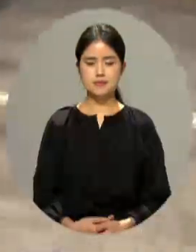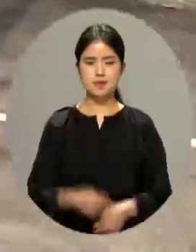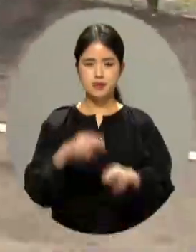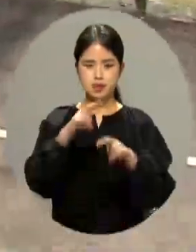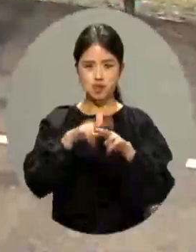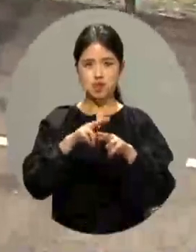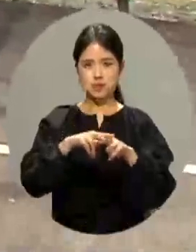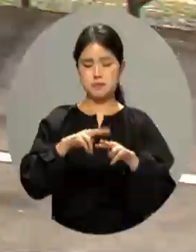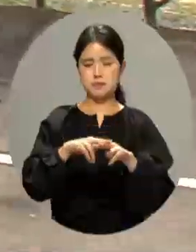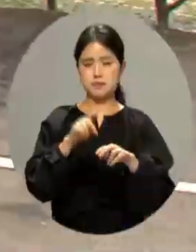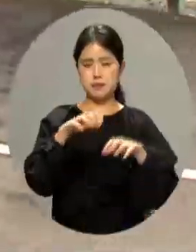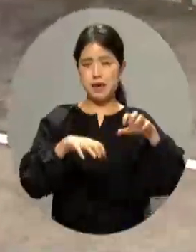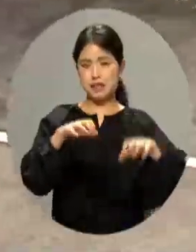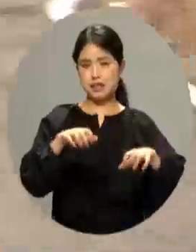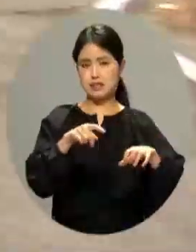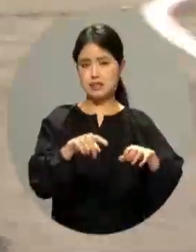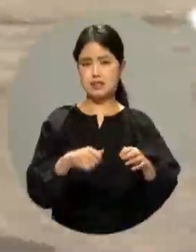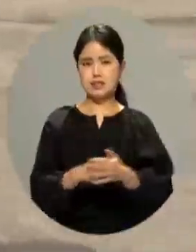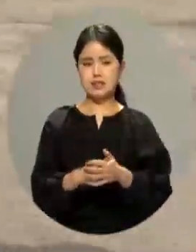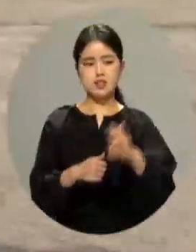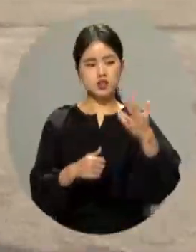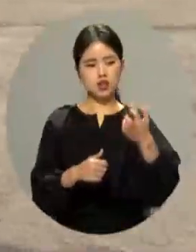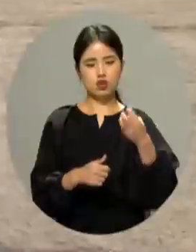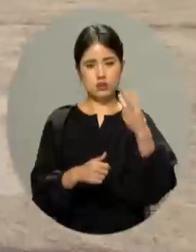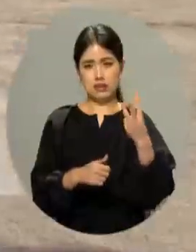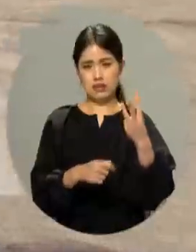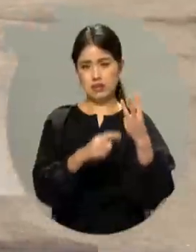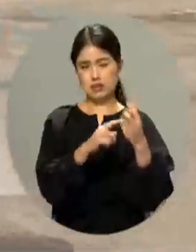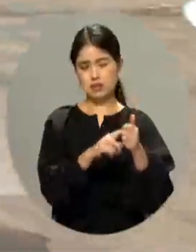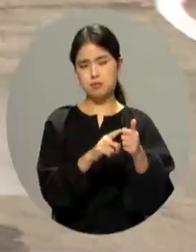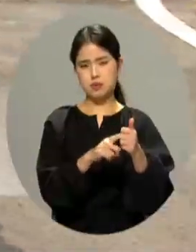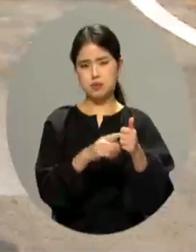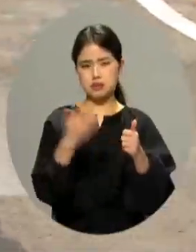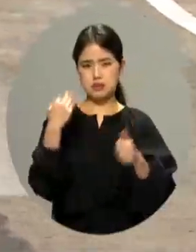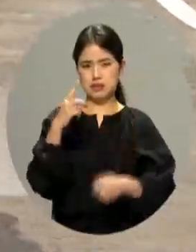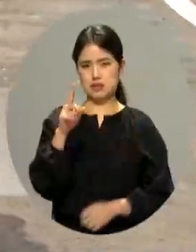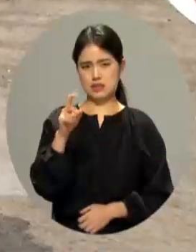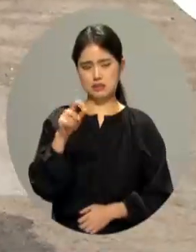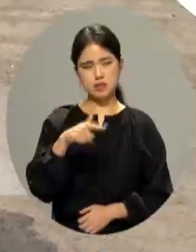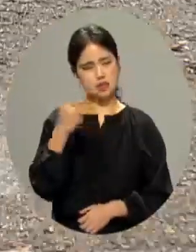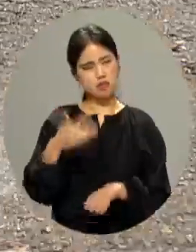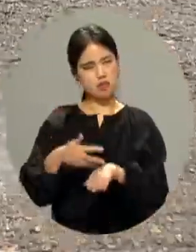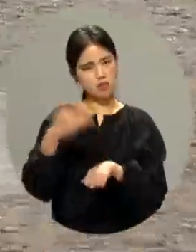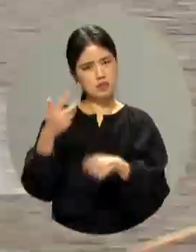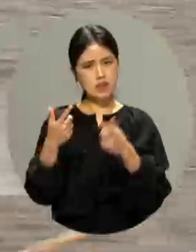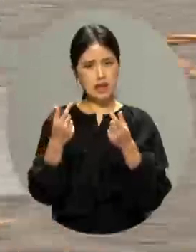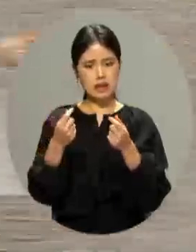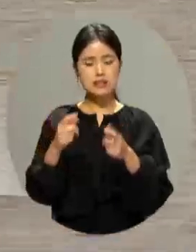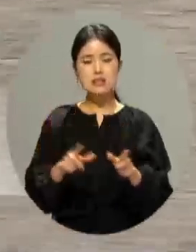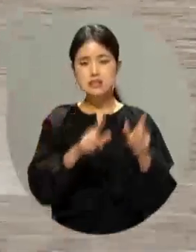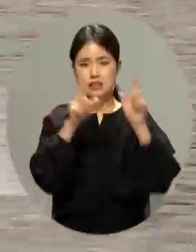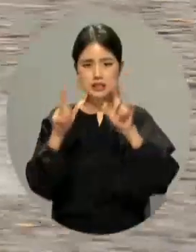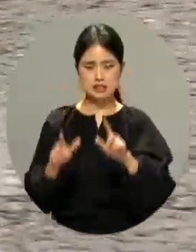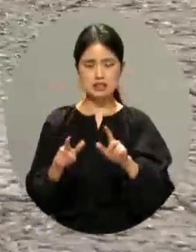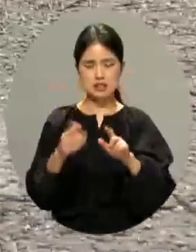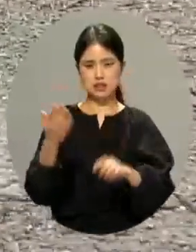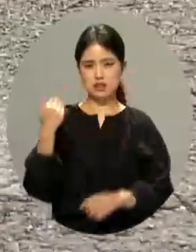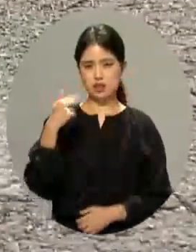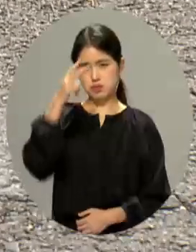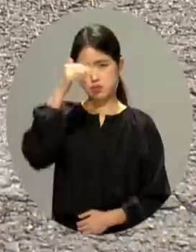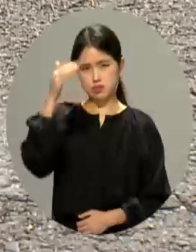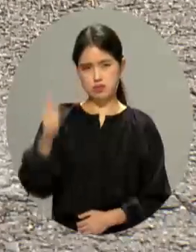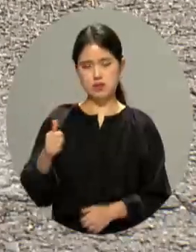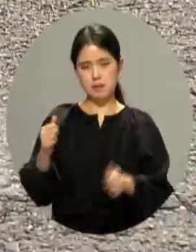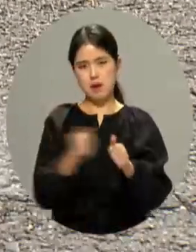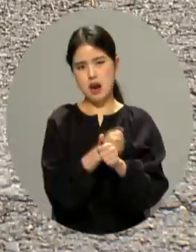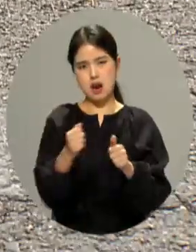정읍 산해면의 한 마을. 83살 송모 씨는 지난 11일 저녁 8시쯤 같은 면에 살던 전직 파출소장에게